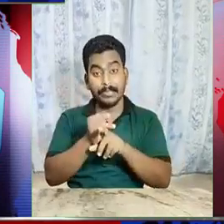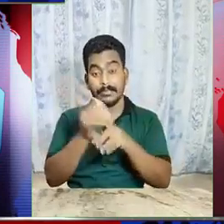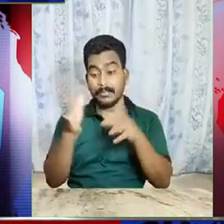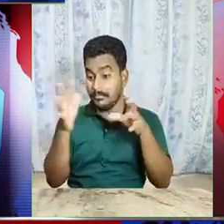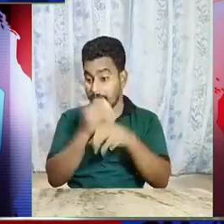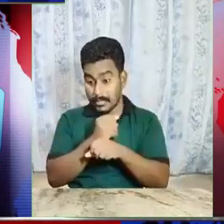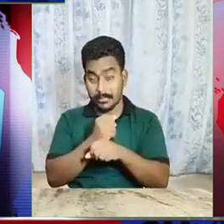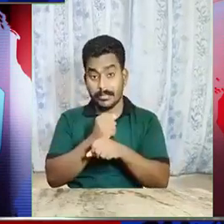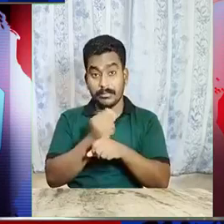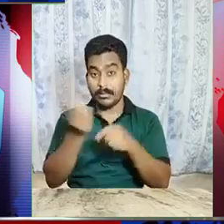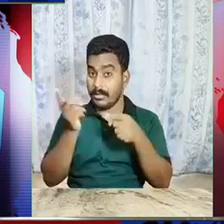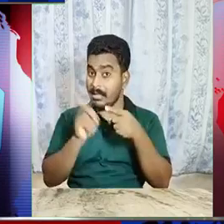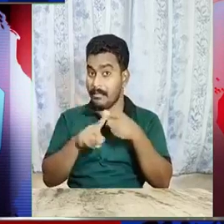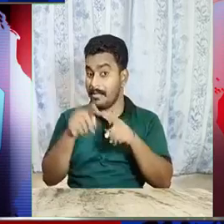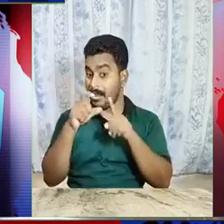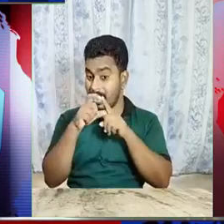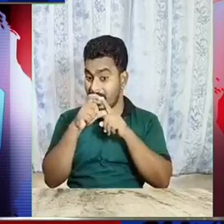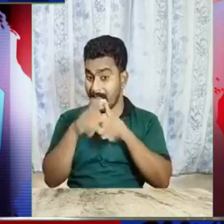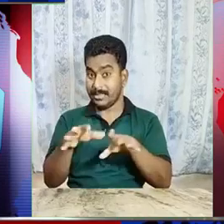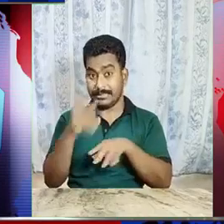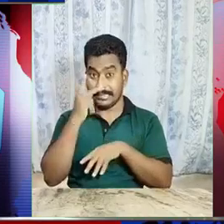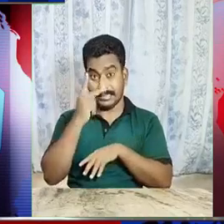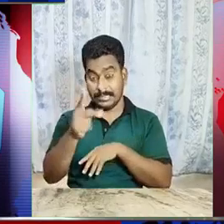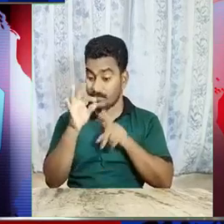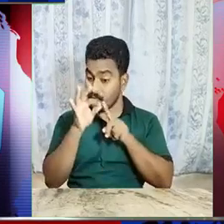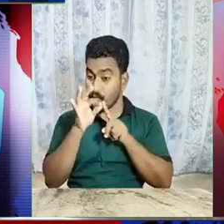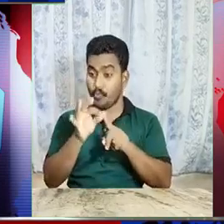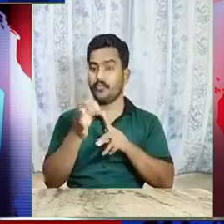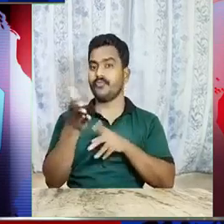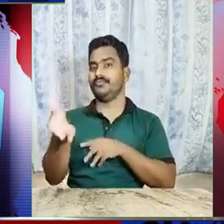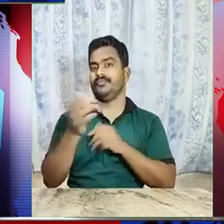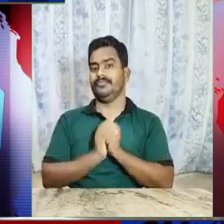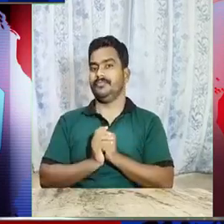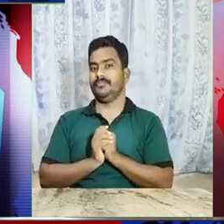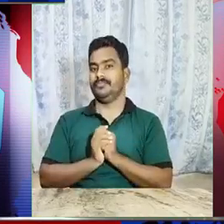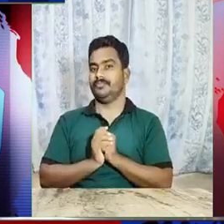സുരക്ഷാ ക്രമീകരണങ്ങൾ അയഞ്ഞാൽ ഉണ്ടാകുന്ന